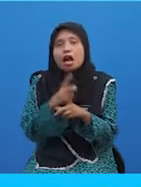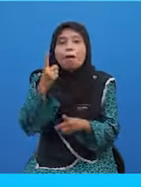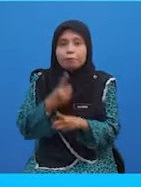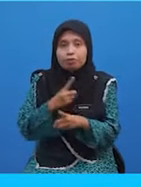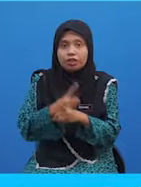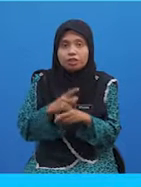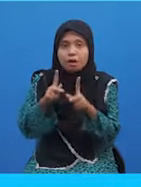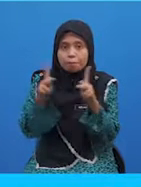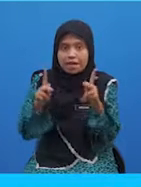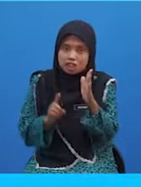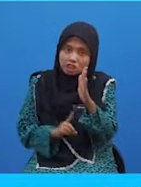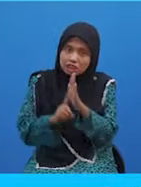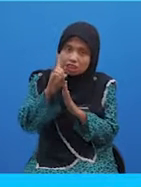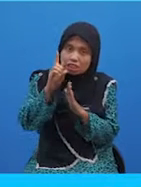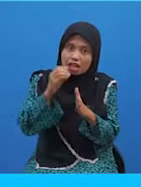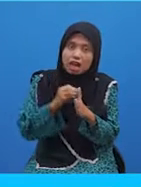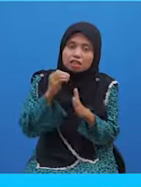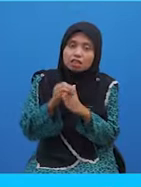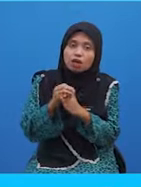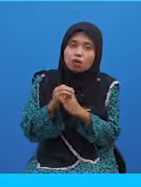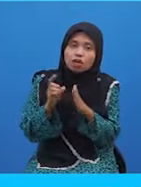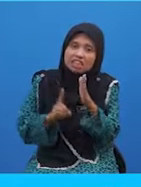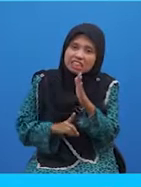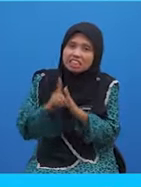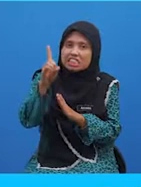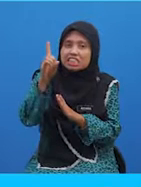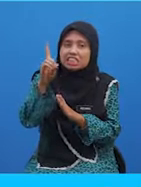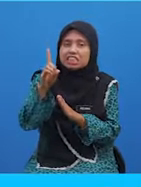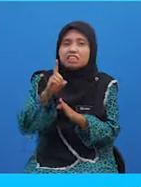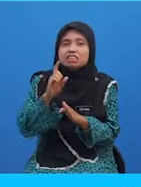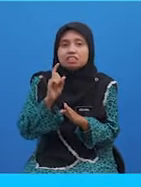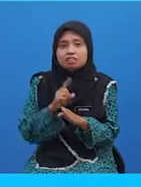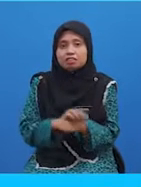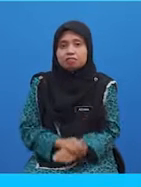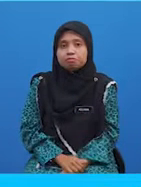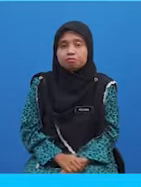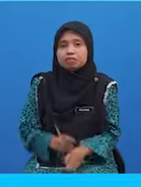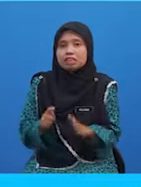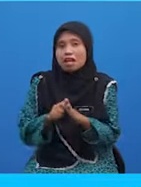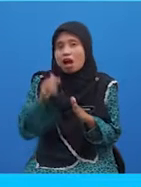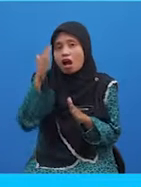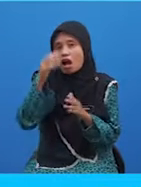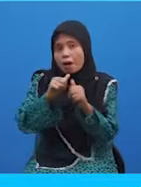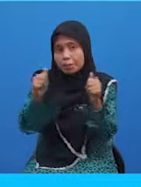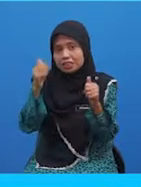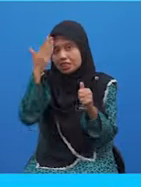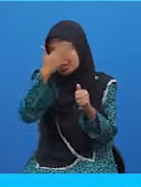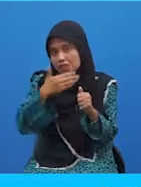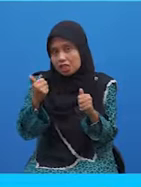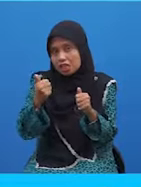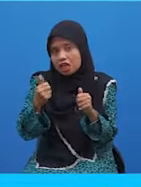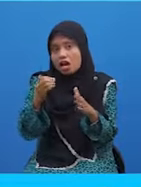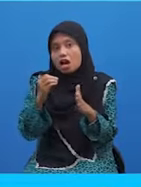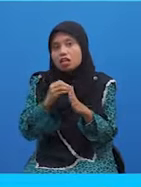Pembetulannya ialah paling tinggi atau tinggi sekali dan teramat cantik